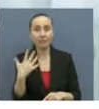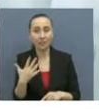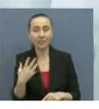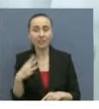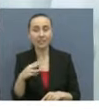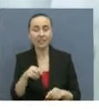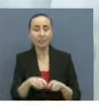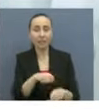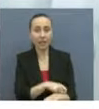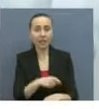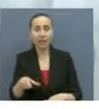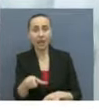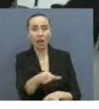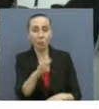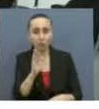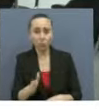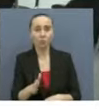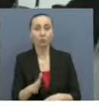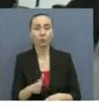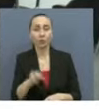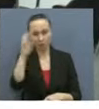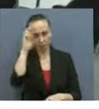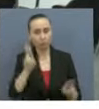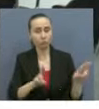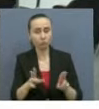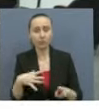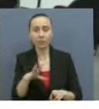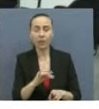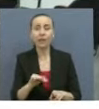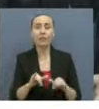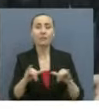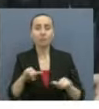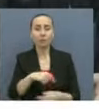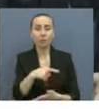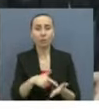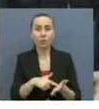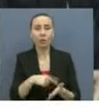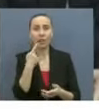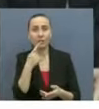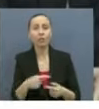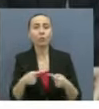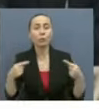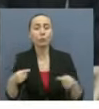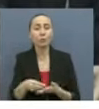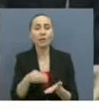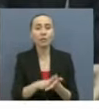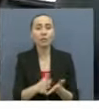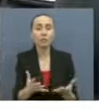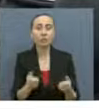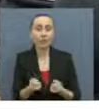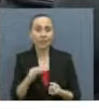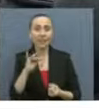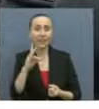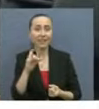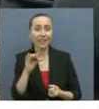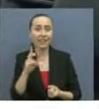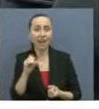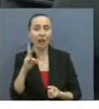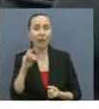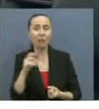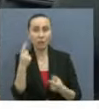дорога. По ГОСТу, по стандартам. О развитии города и его благоустройстве говорили и другие записавшиеся на прием. Ирина Нус